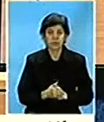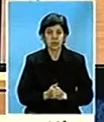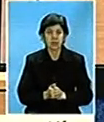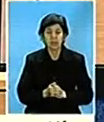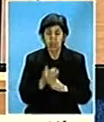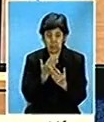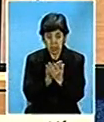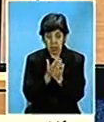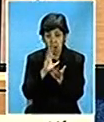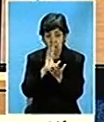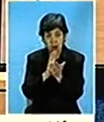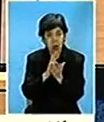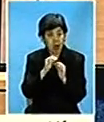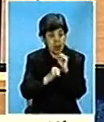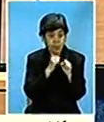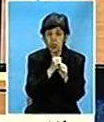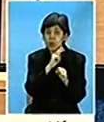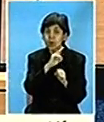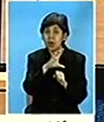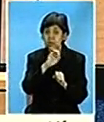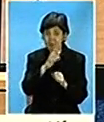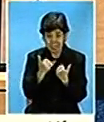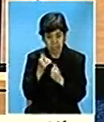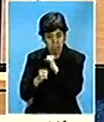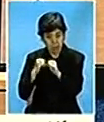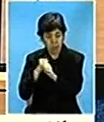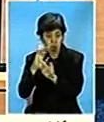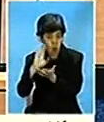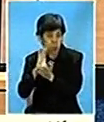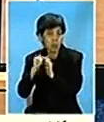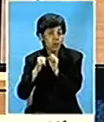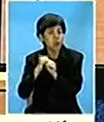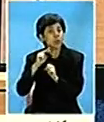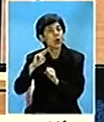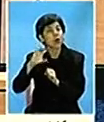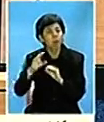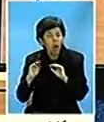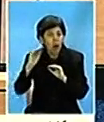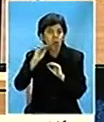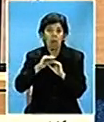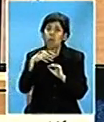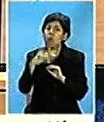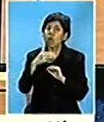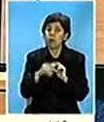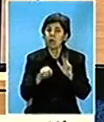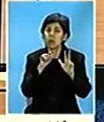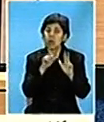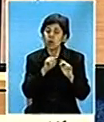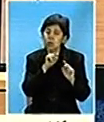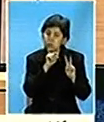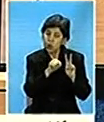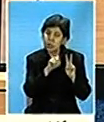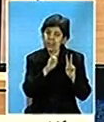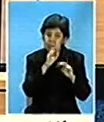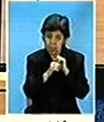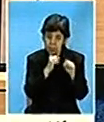ได้ตั้งขึ้นเพิ่มมากกว่าปี2555คือเป็นร้อยละ 3.07 เทียบกับร้อยละ 2.77